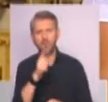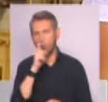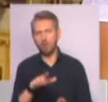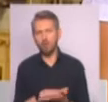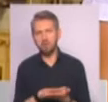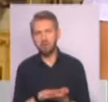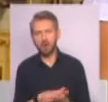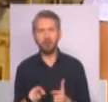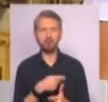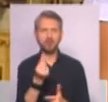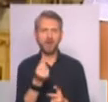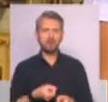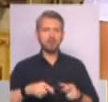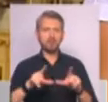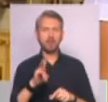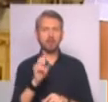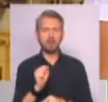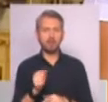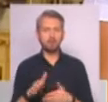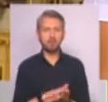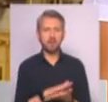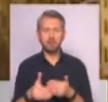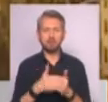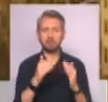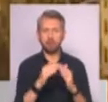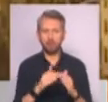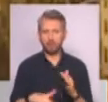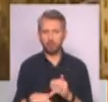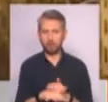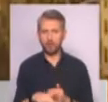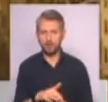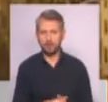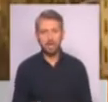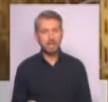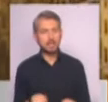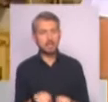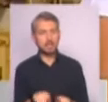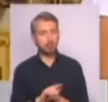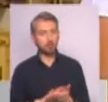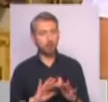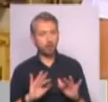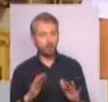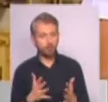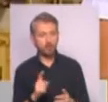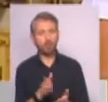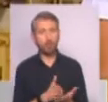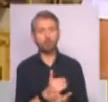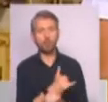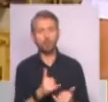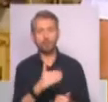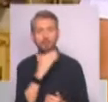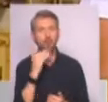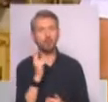прибирає, чи вона тариф їй підняла на прибирання прибудинкової території. Так само ситуація відбувається з обслуговуванням